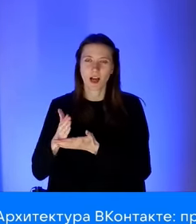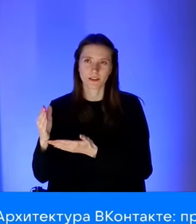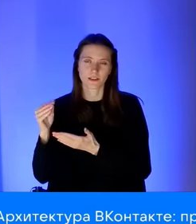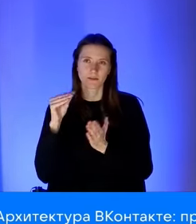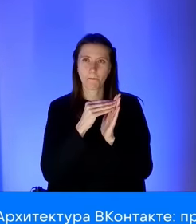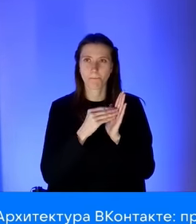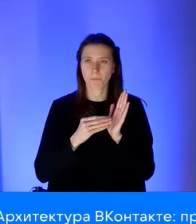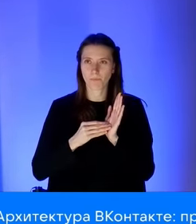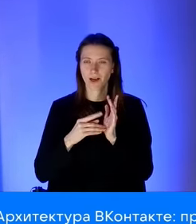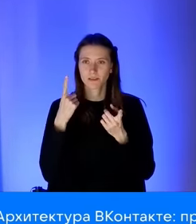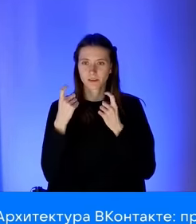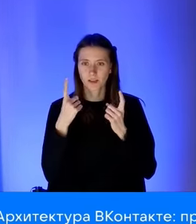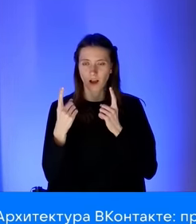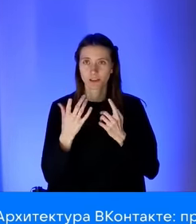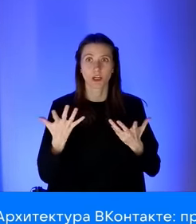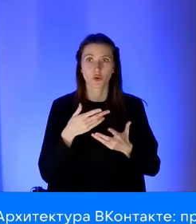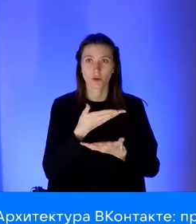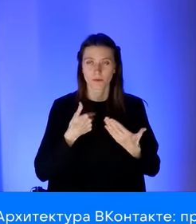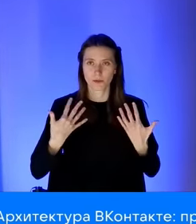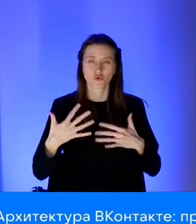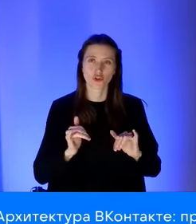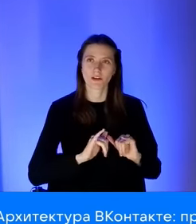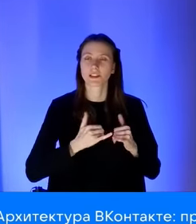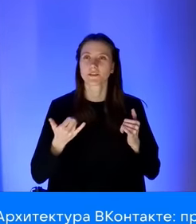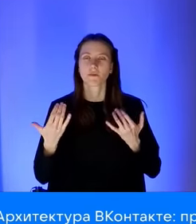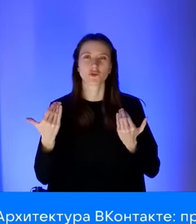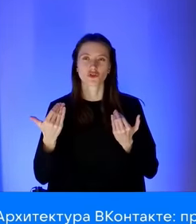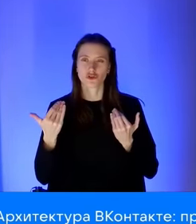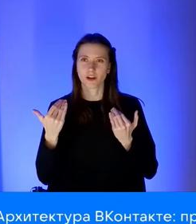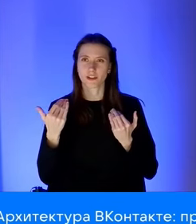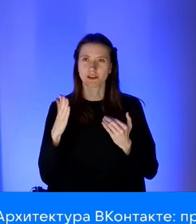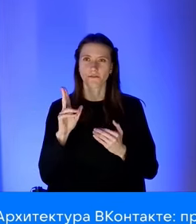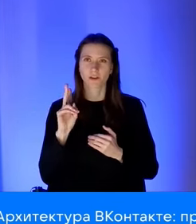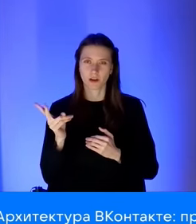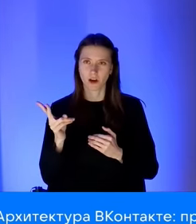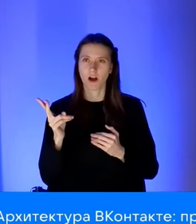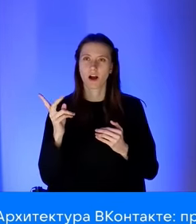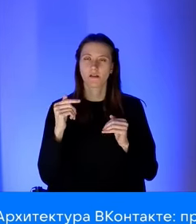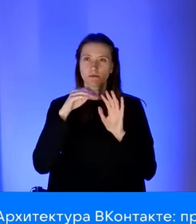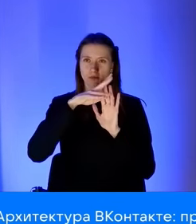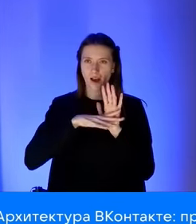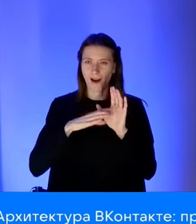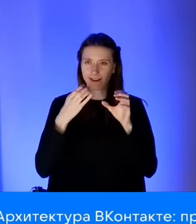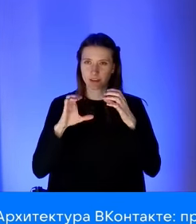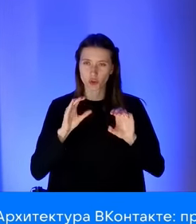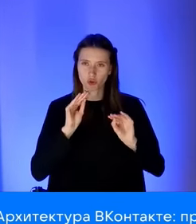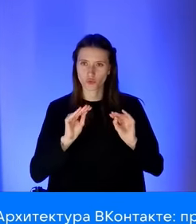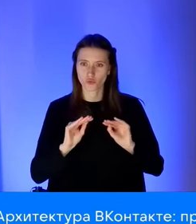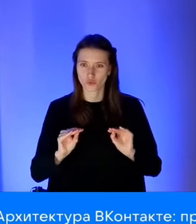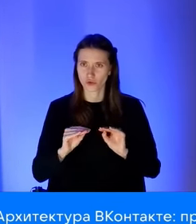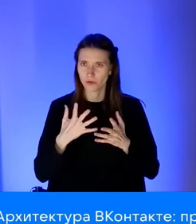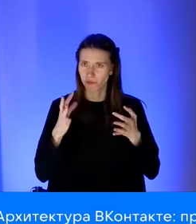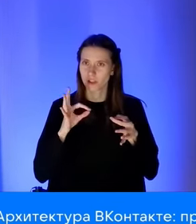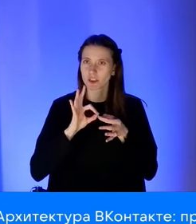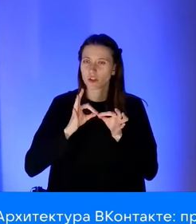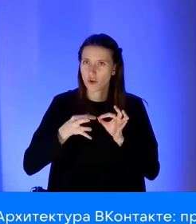развиваем А как выглядит архитектура ВКонтакте сейчас мы видим что она выглядит чуть сложнее чем это было с Майклом и мем кшм